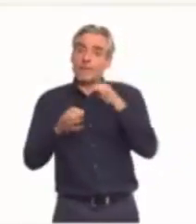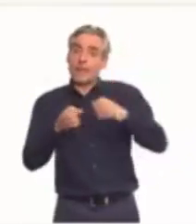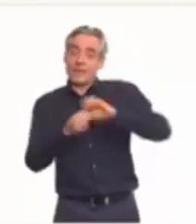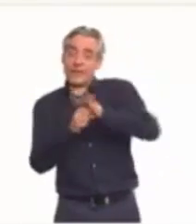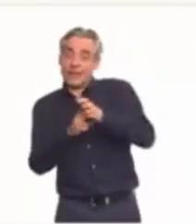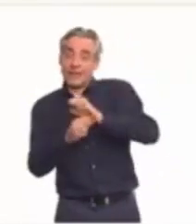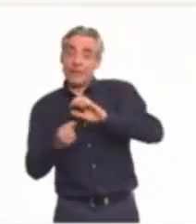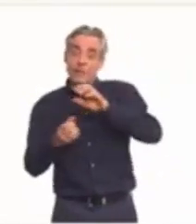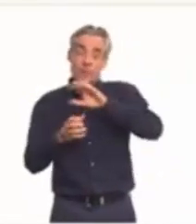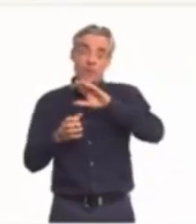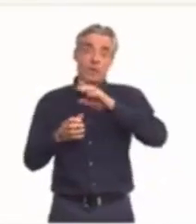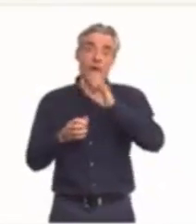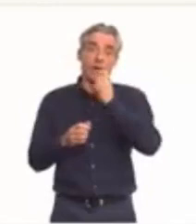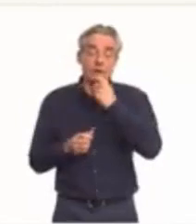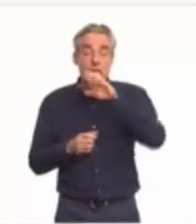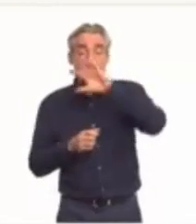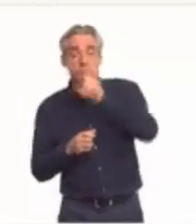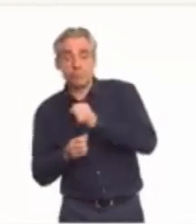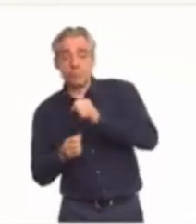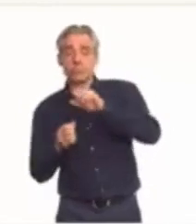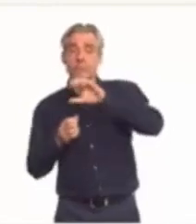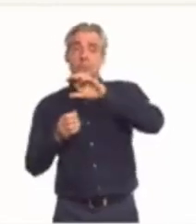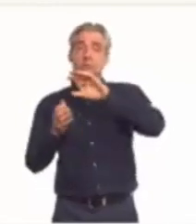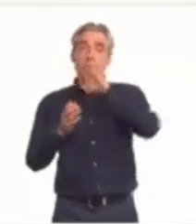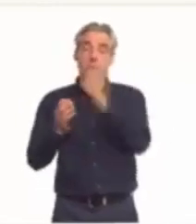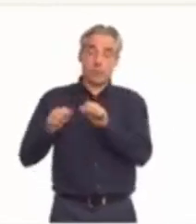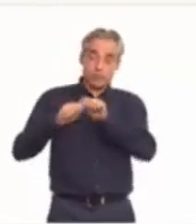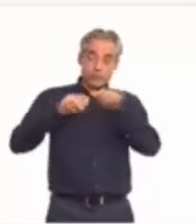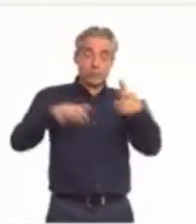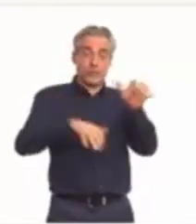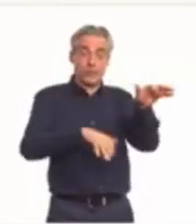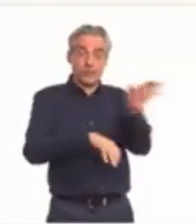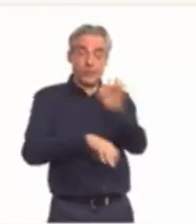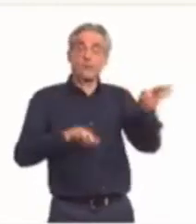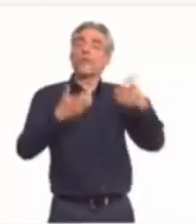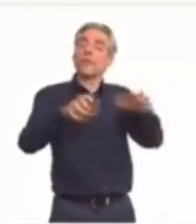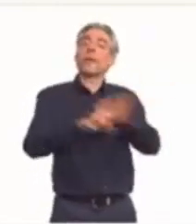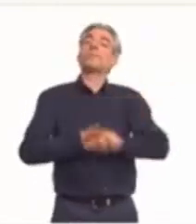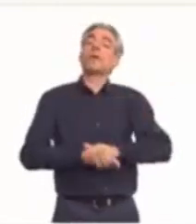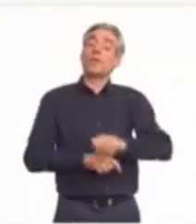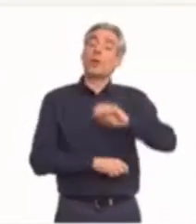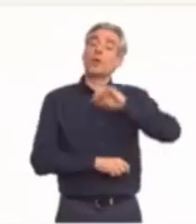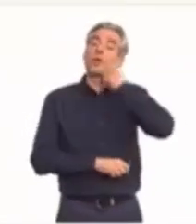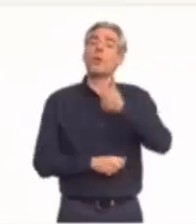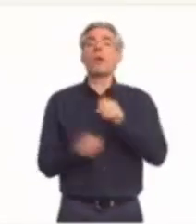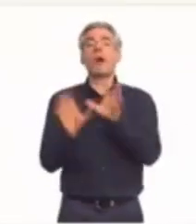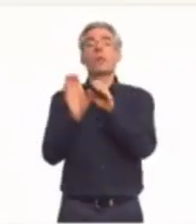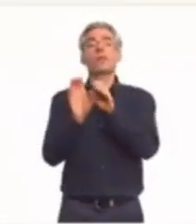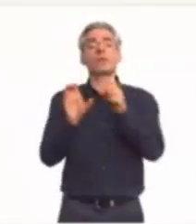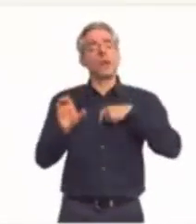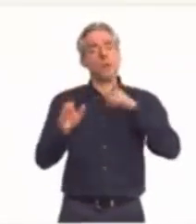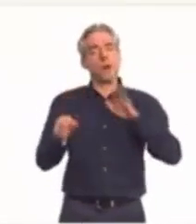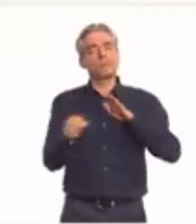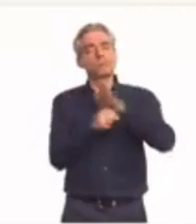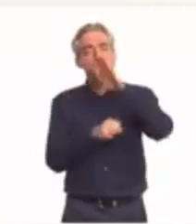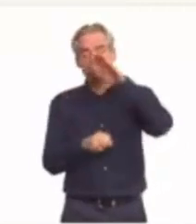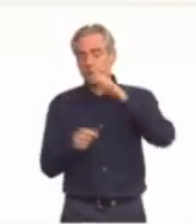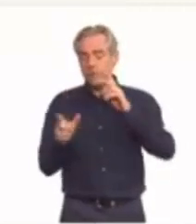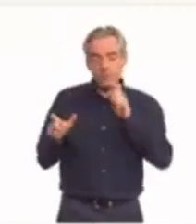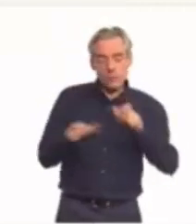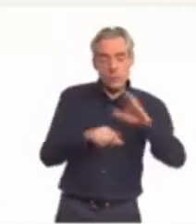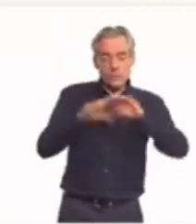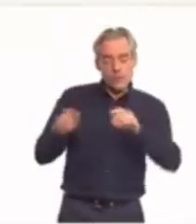variants au reste du territoire national. Je me rendrai demain en Moselle pour évaluer sur place la